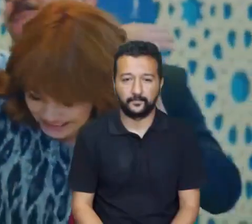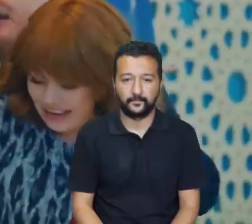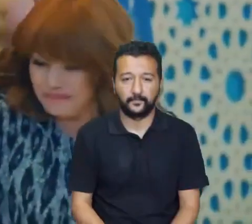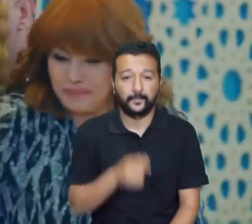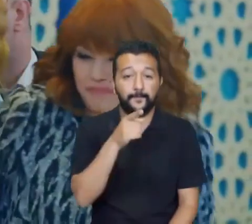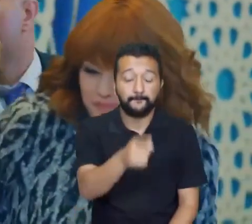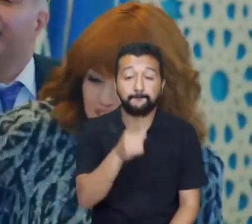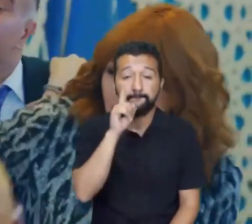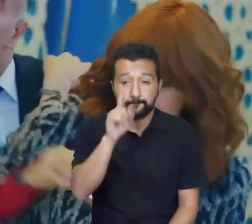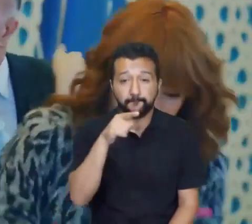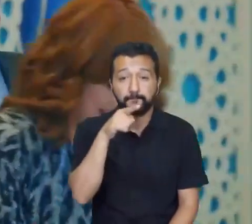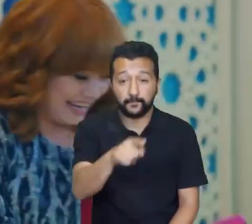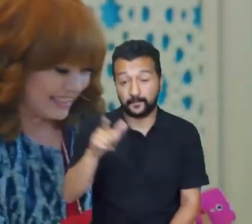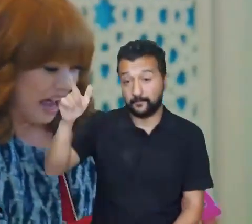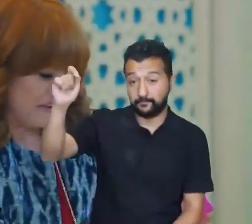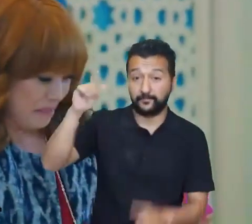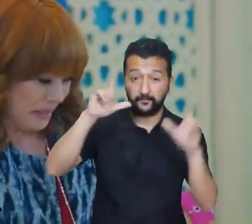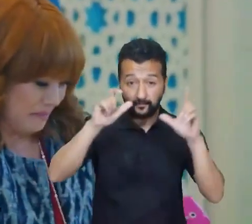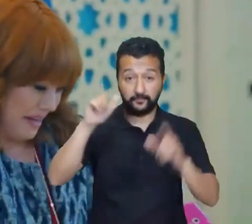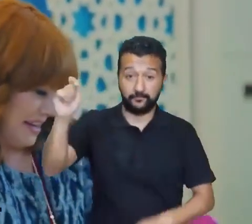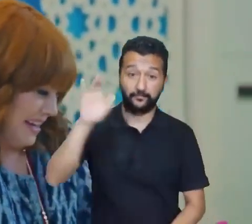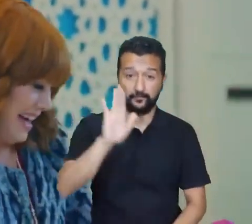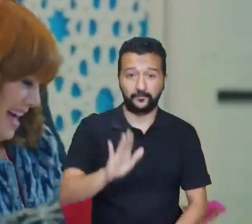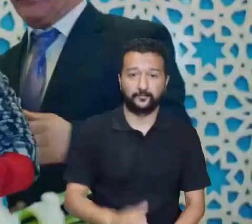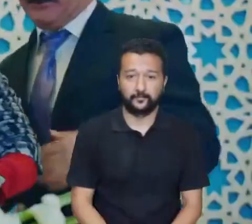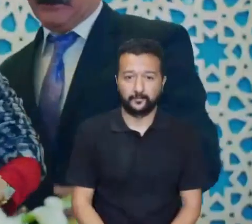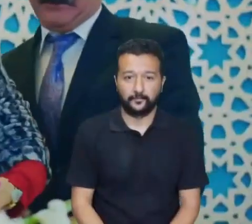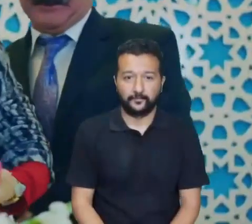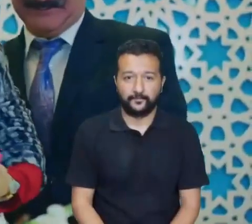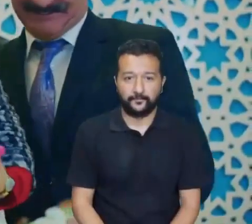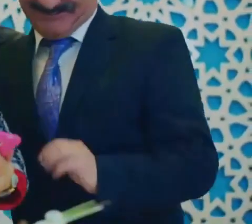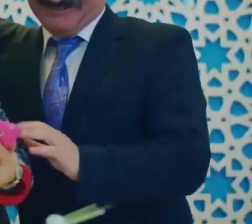Tarık'la esiştiler. Selfie yapalım.